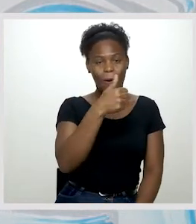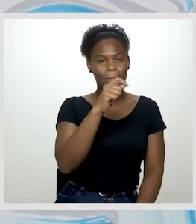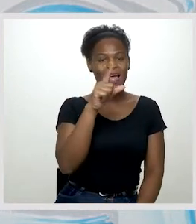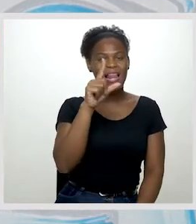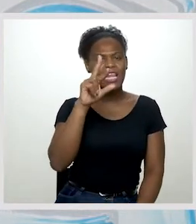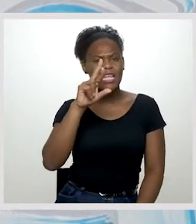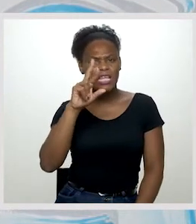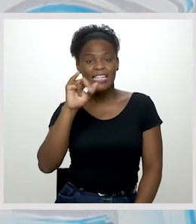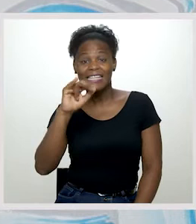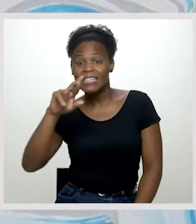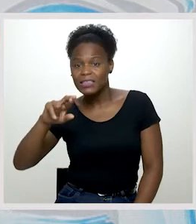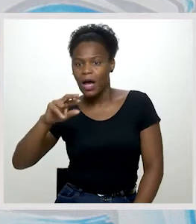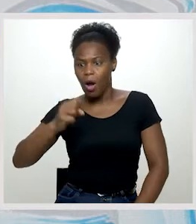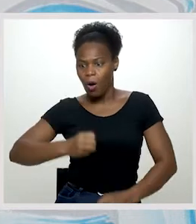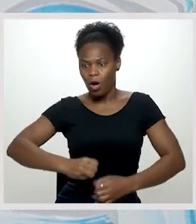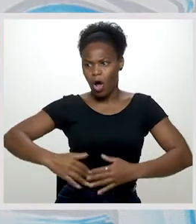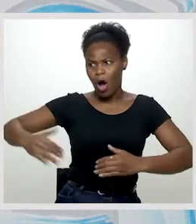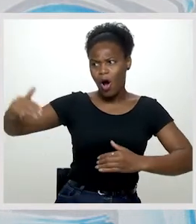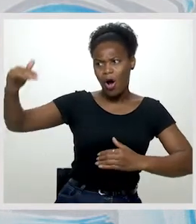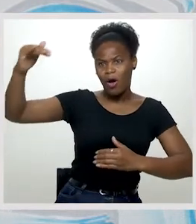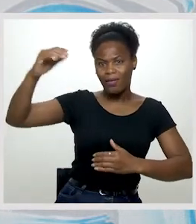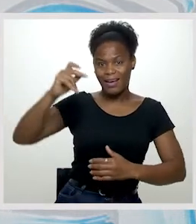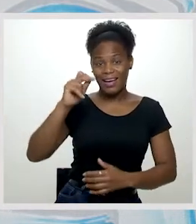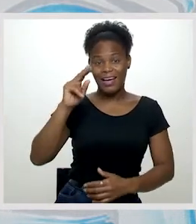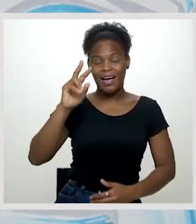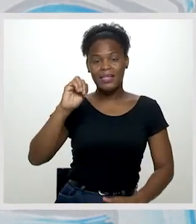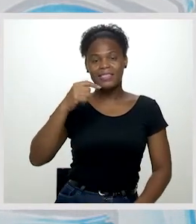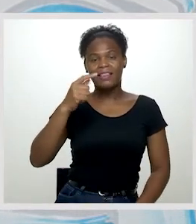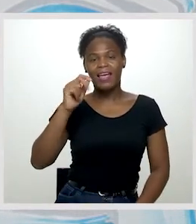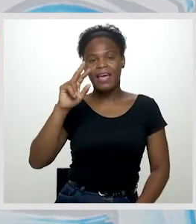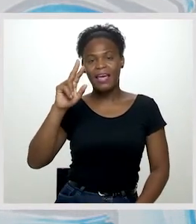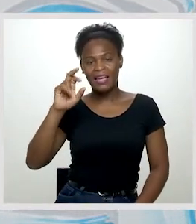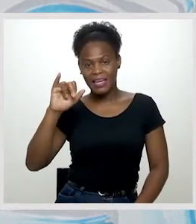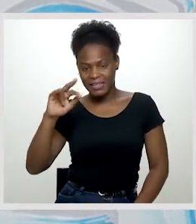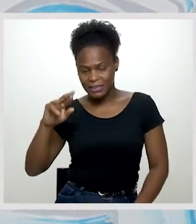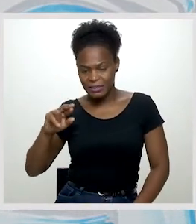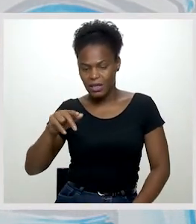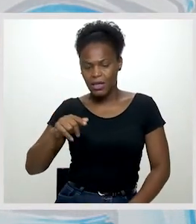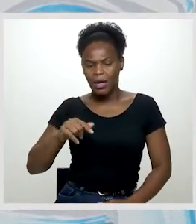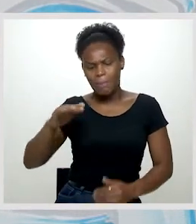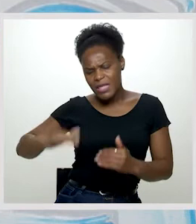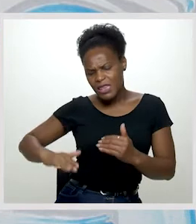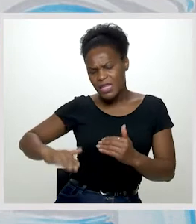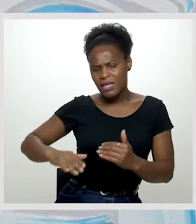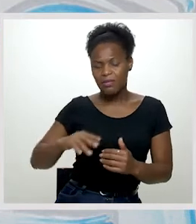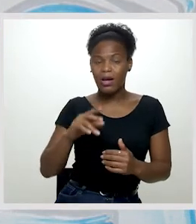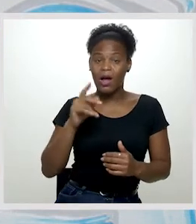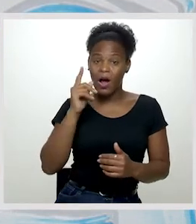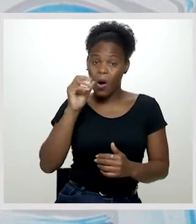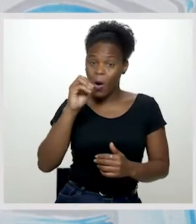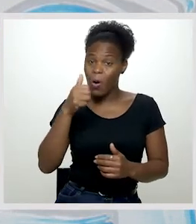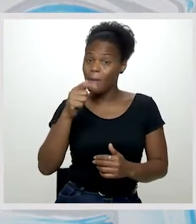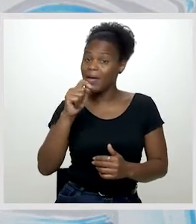est grand. Astérix est petit. Obélix est gros, n'est-ce pas? Astérix